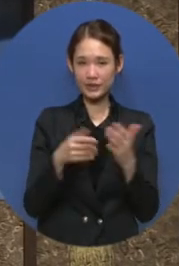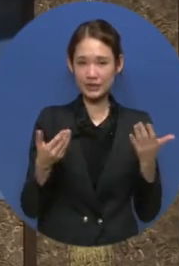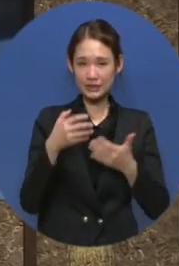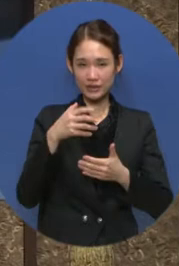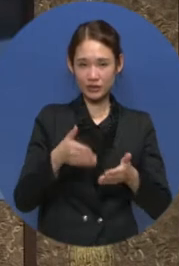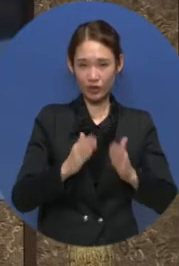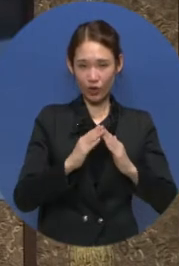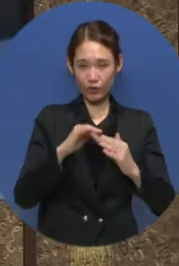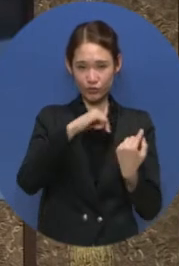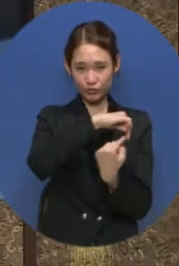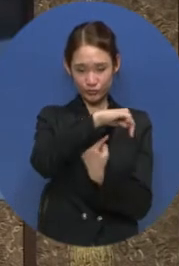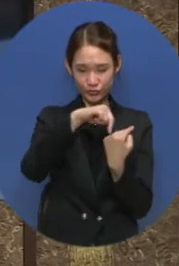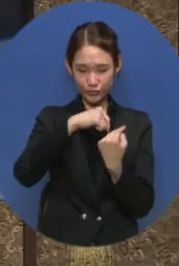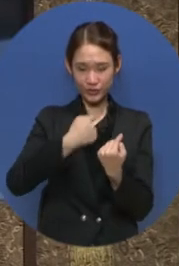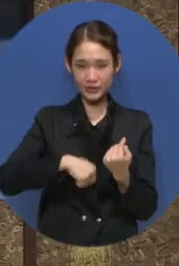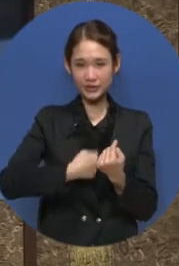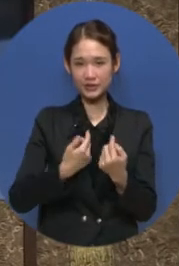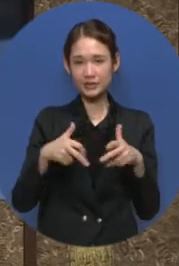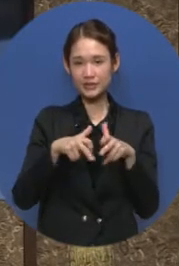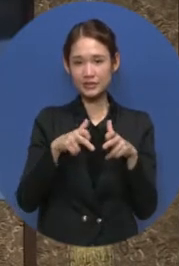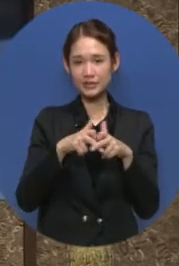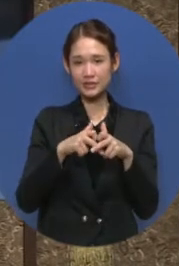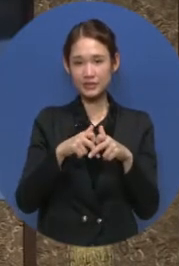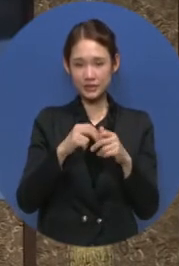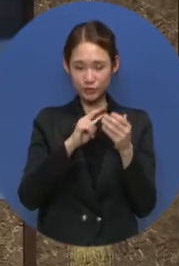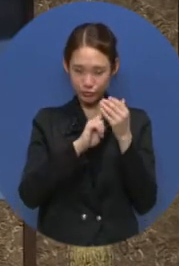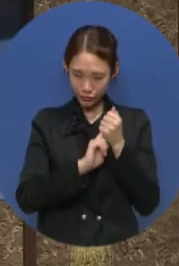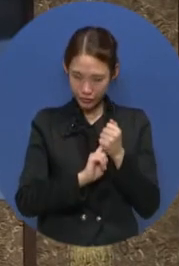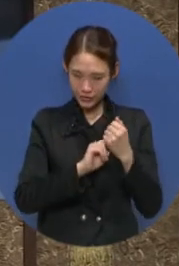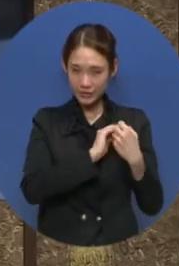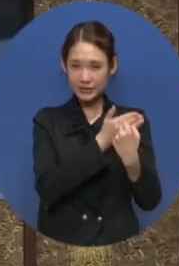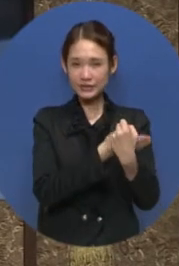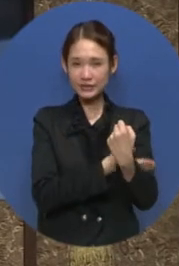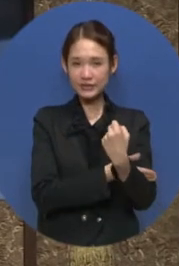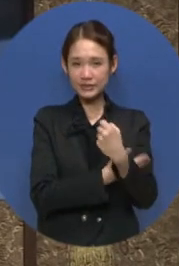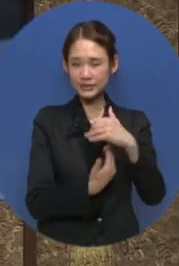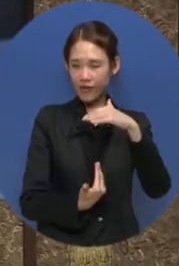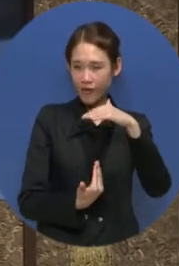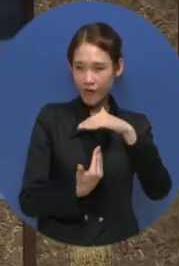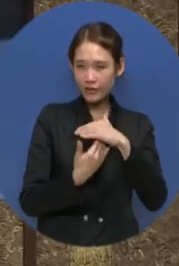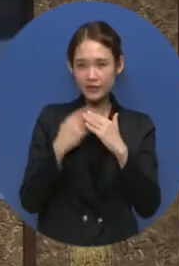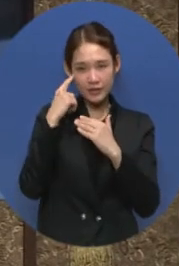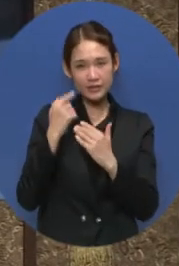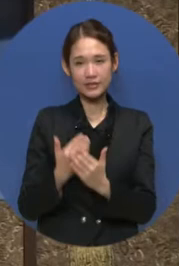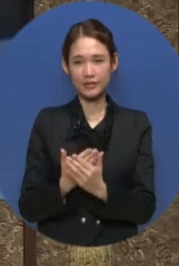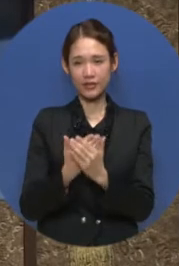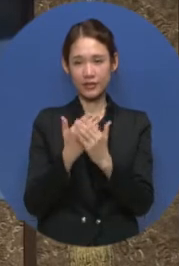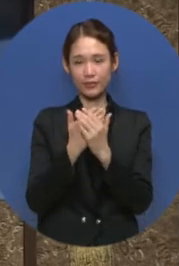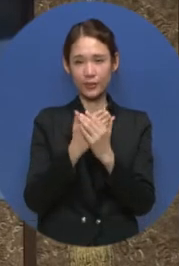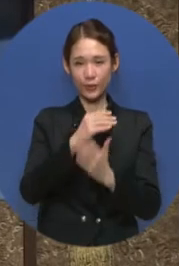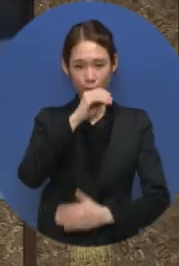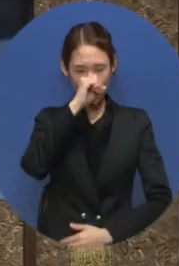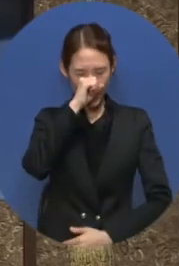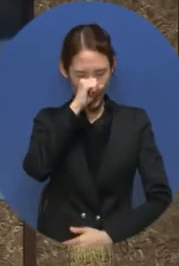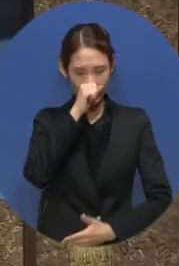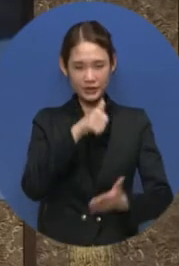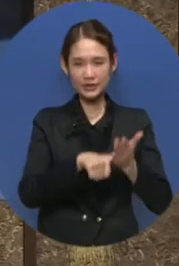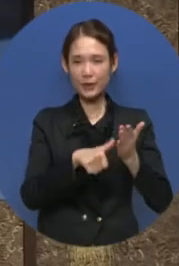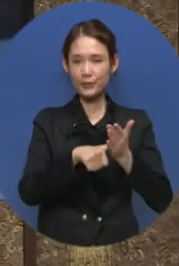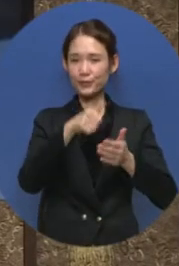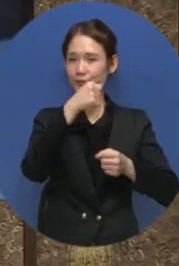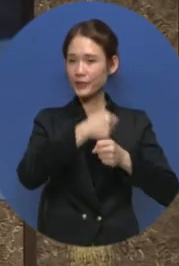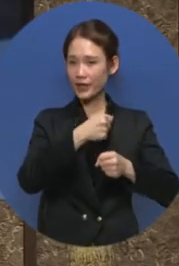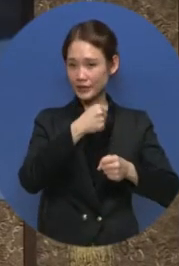운영해서 저희 장애인들의 어떤 잠재 능력을 네. 최대한 개발하고 또 질 좋은 제품을